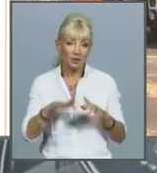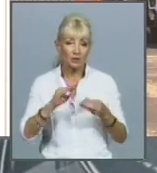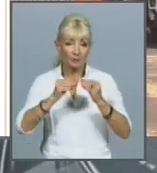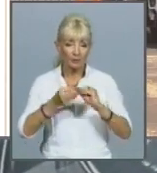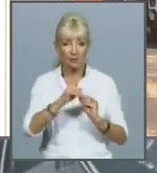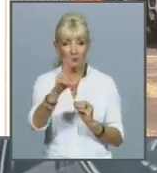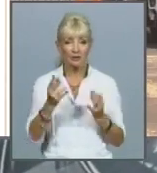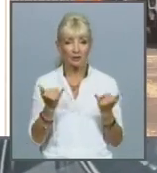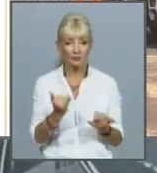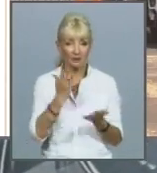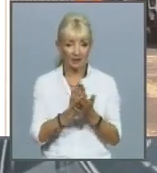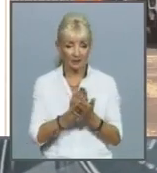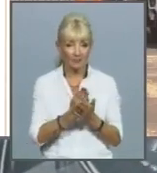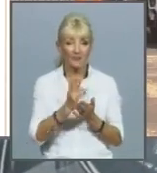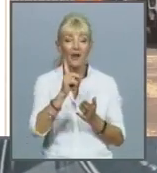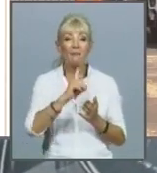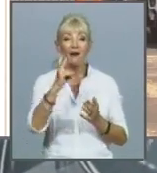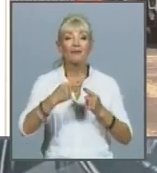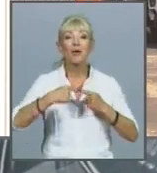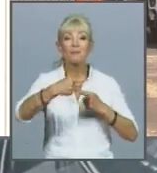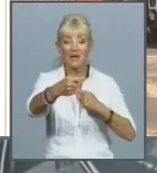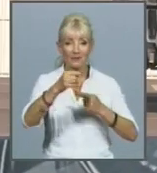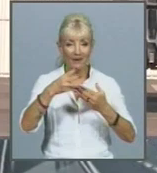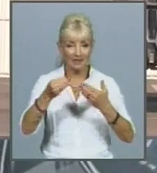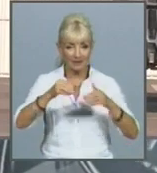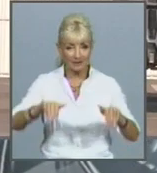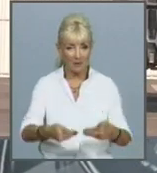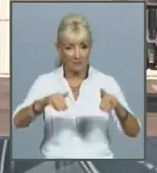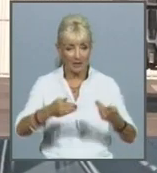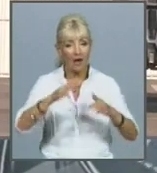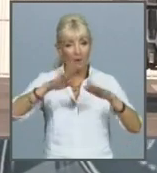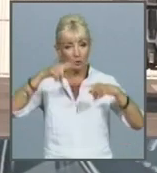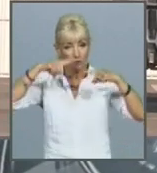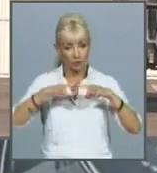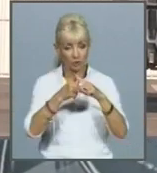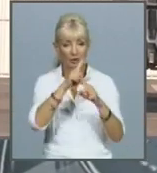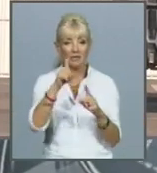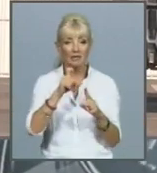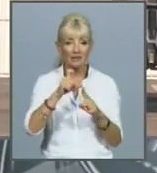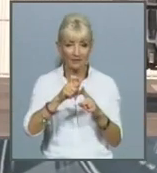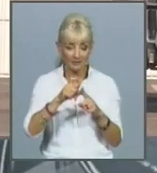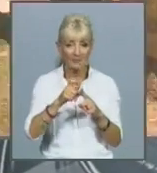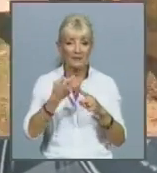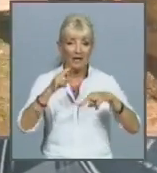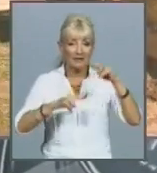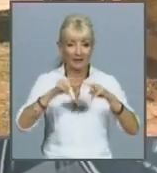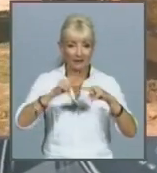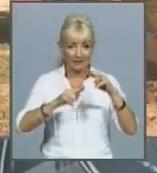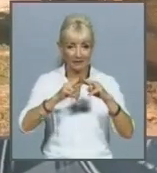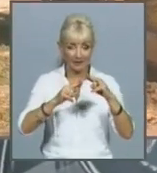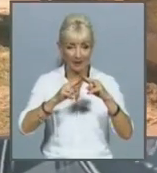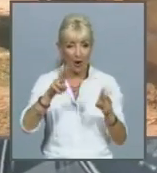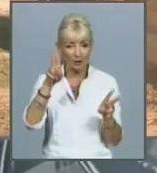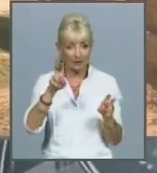є. Поки на першій ділянці ведуть земельні роботи, потім інженерні. Взагалі, за словами директора підрядної фірми, нову дорогу будують